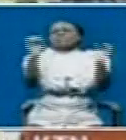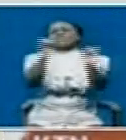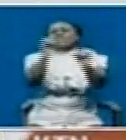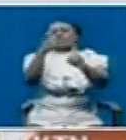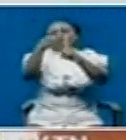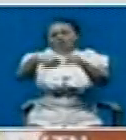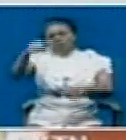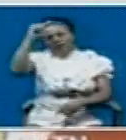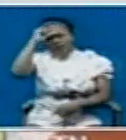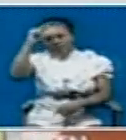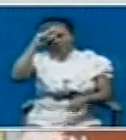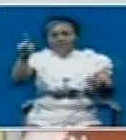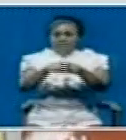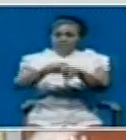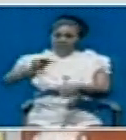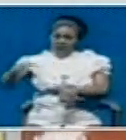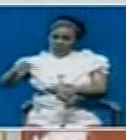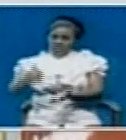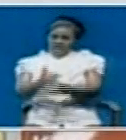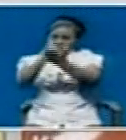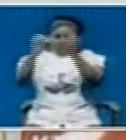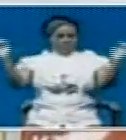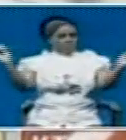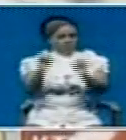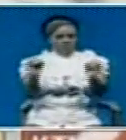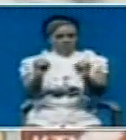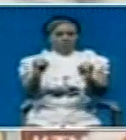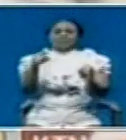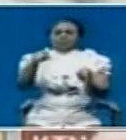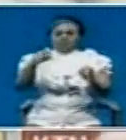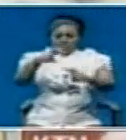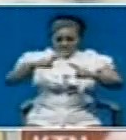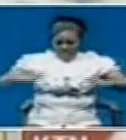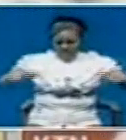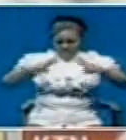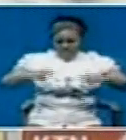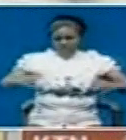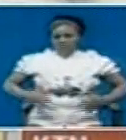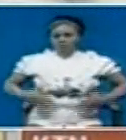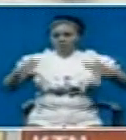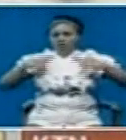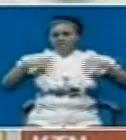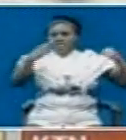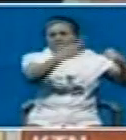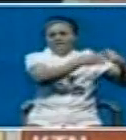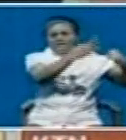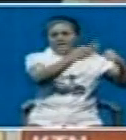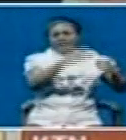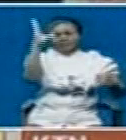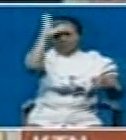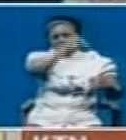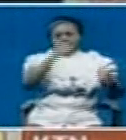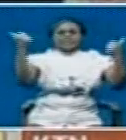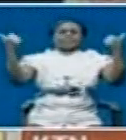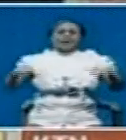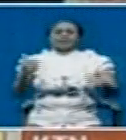kutoka serikali kuu na hata kaunti ya Busia kutafuta miili nane ambayo inadaiwa kuwa